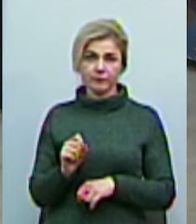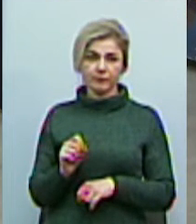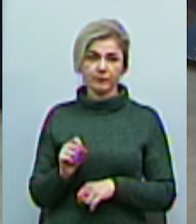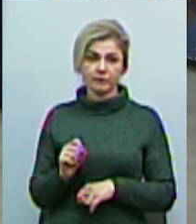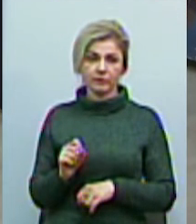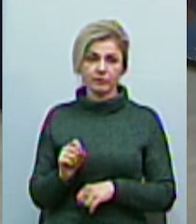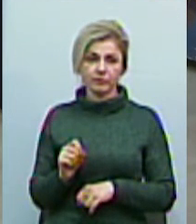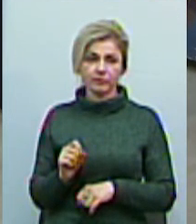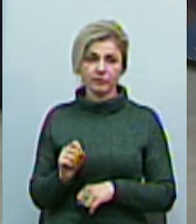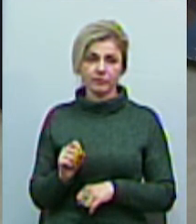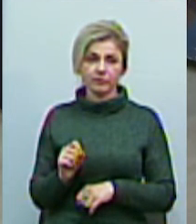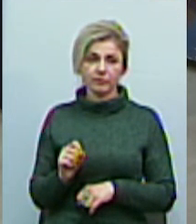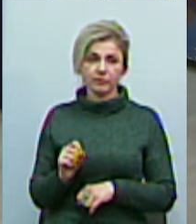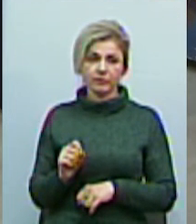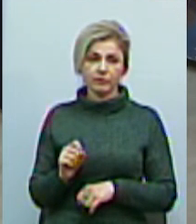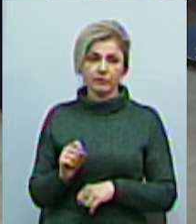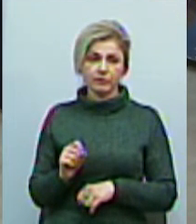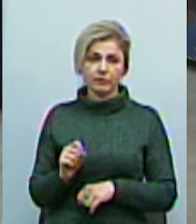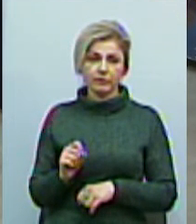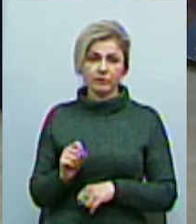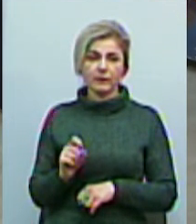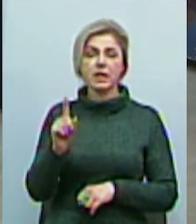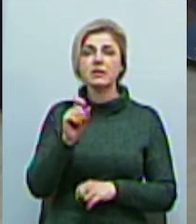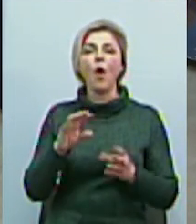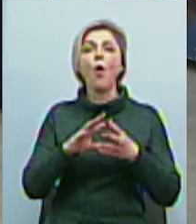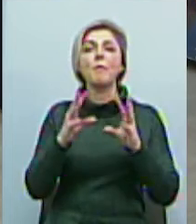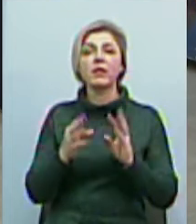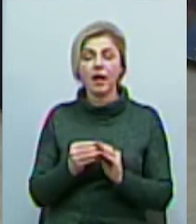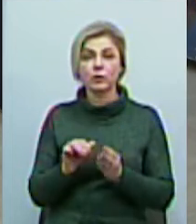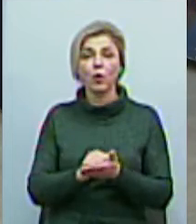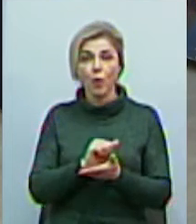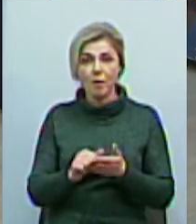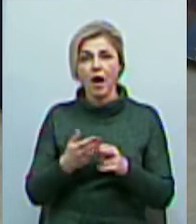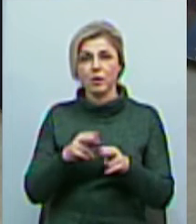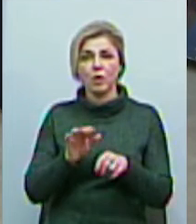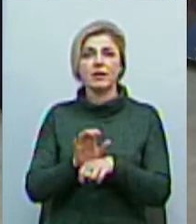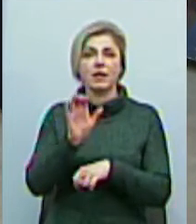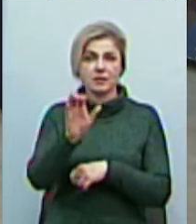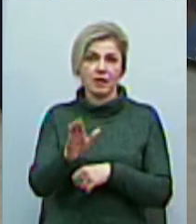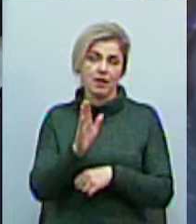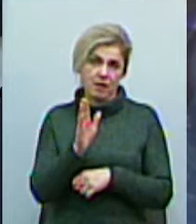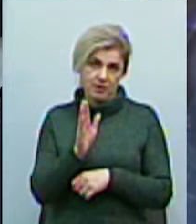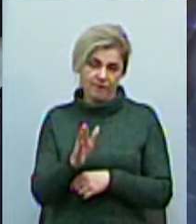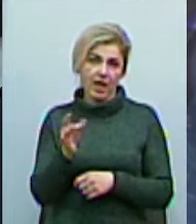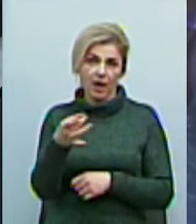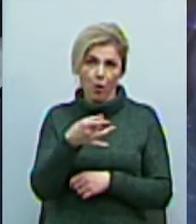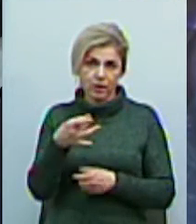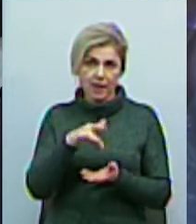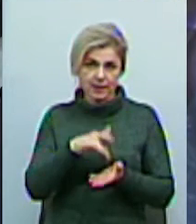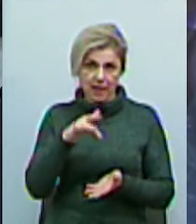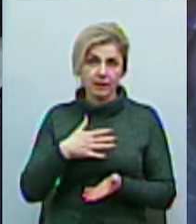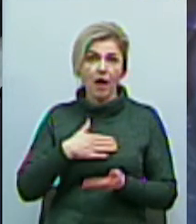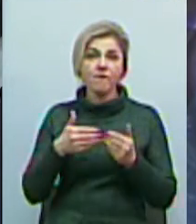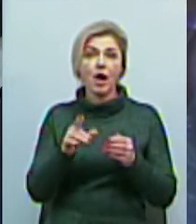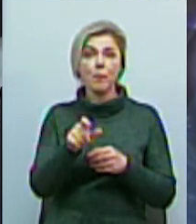надсилання, за комплекти документів, які надсилаються до регіональних центрів. Тобто наші випускники